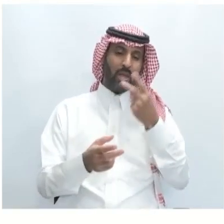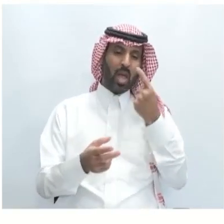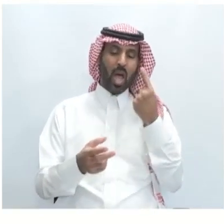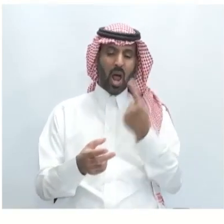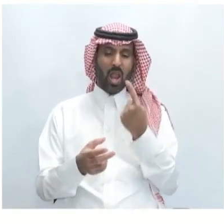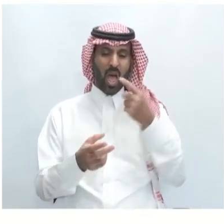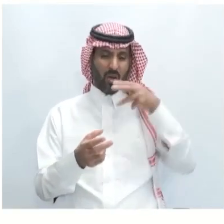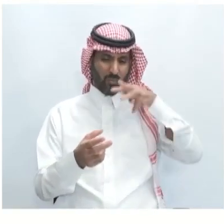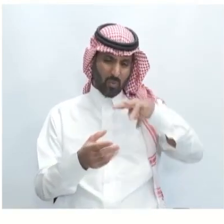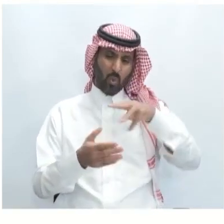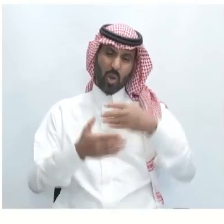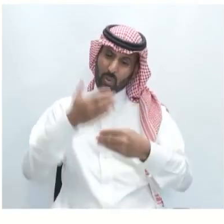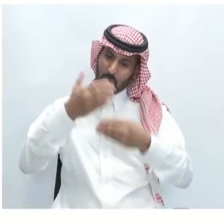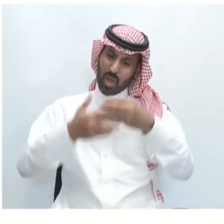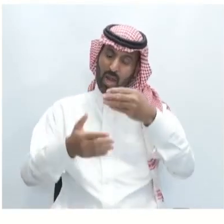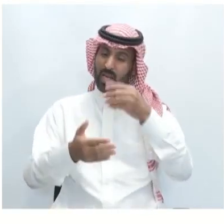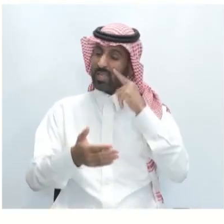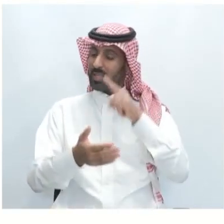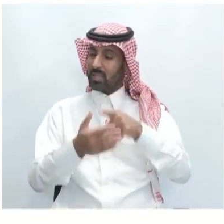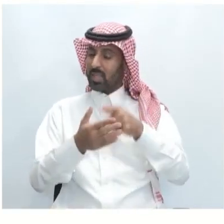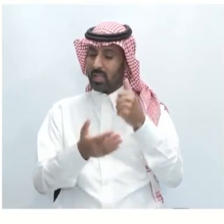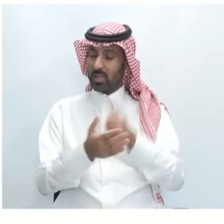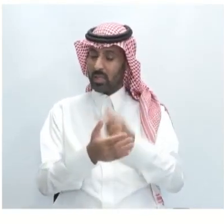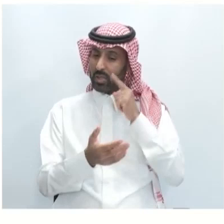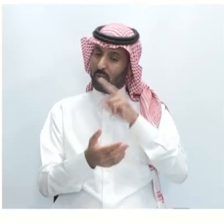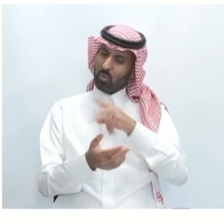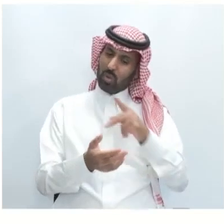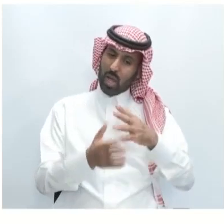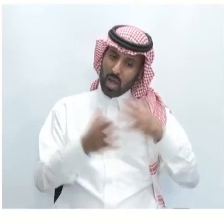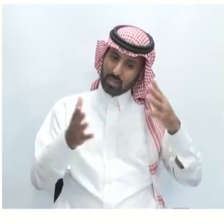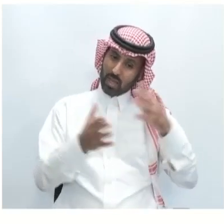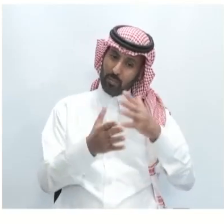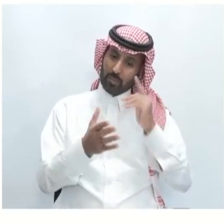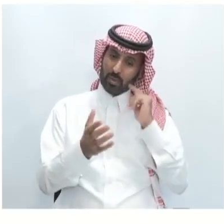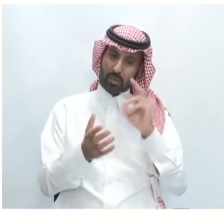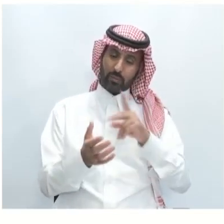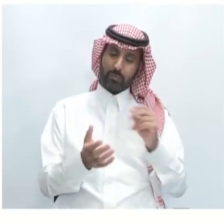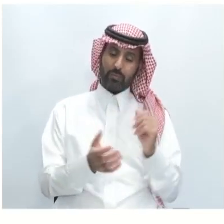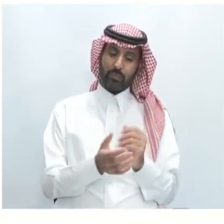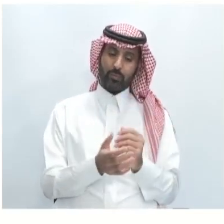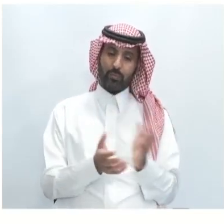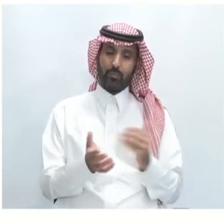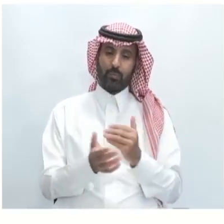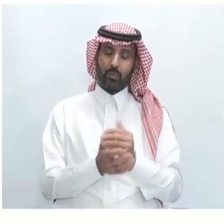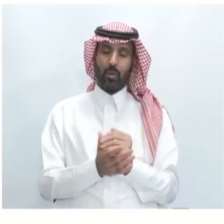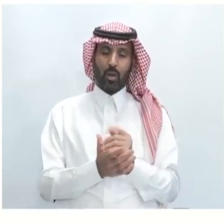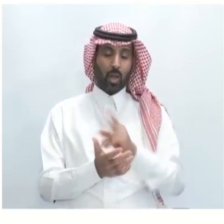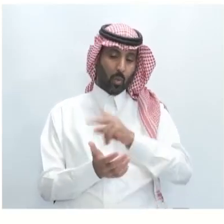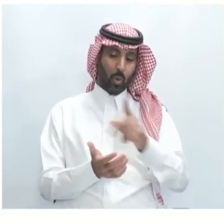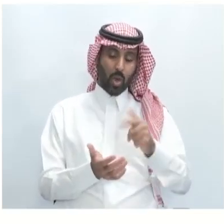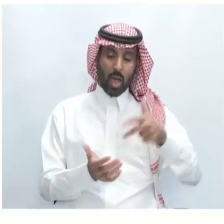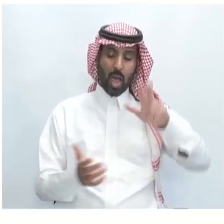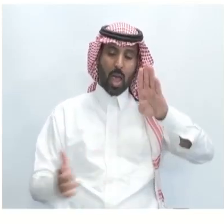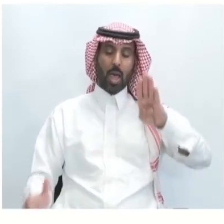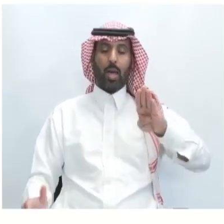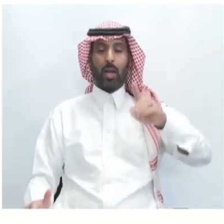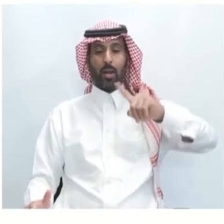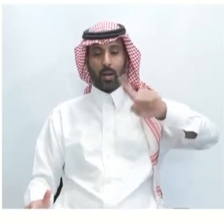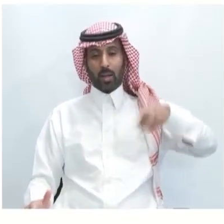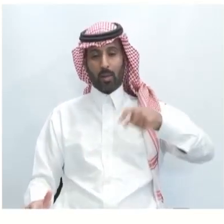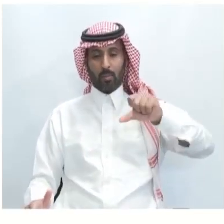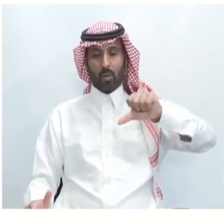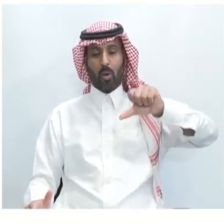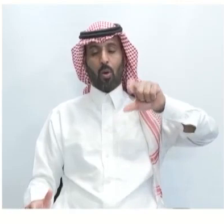البناء الاساسيه اذا هنا لدينا تنوع في الاحجام انواع الكربوهيدرات